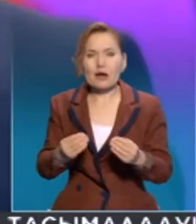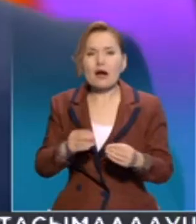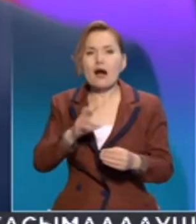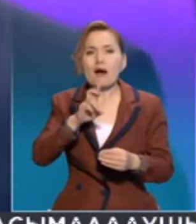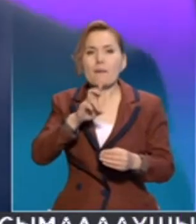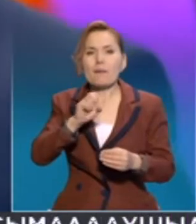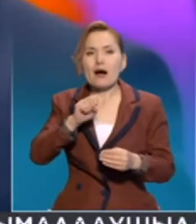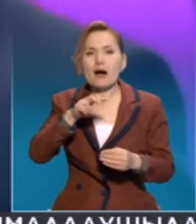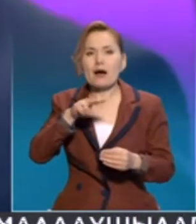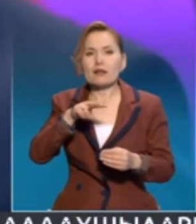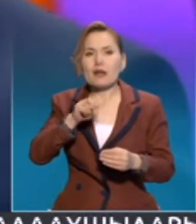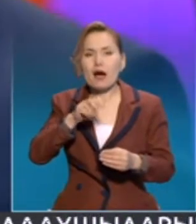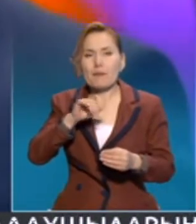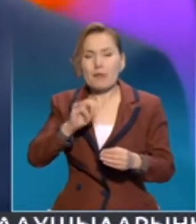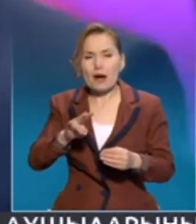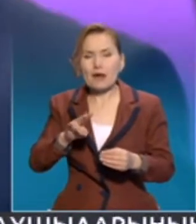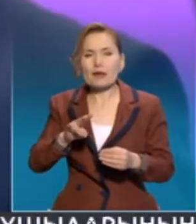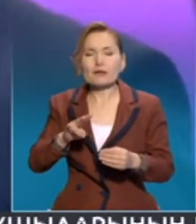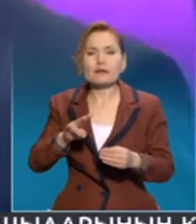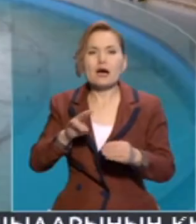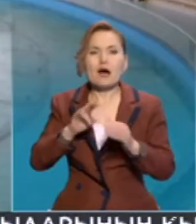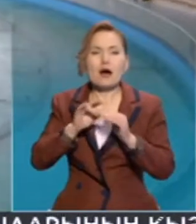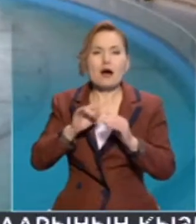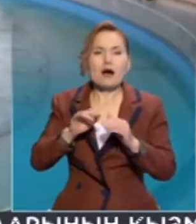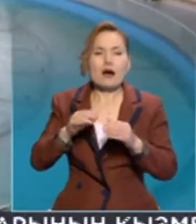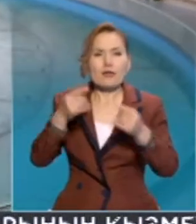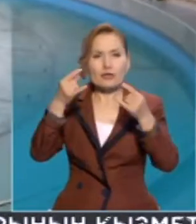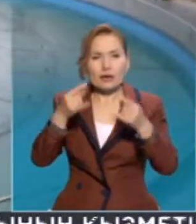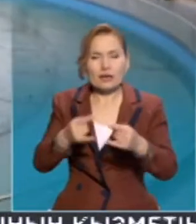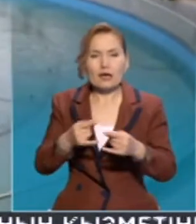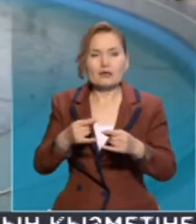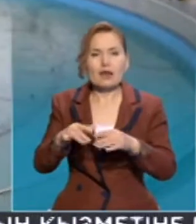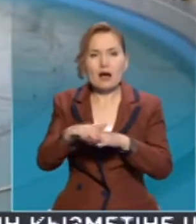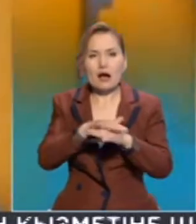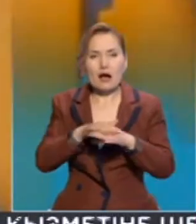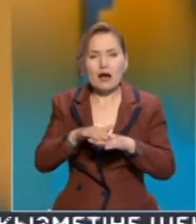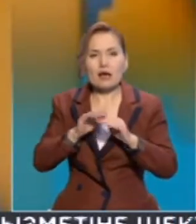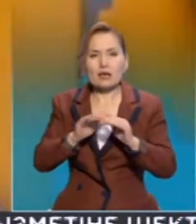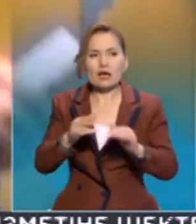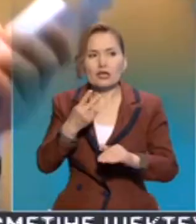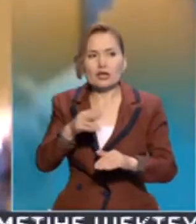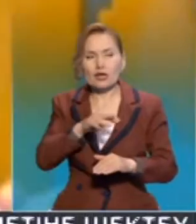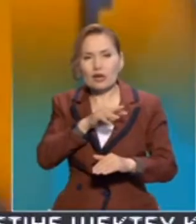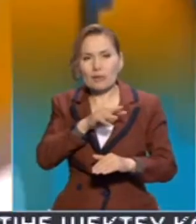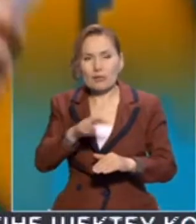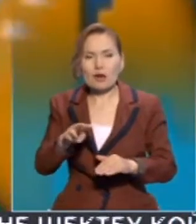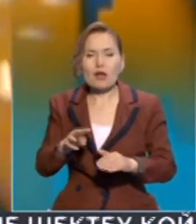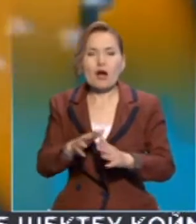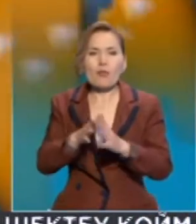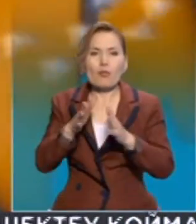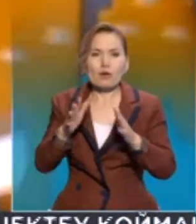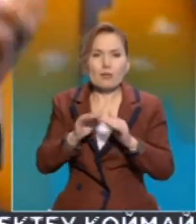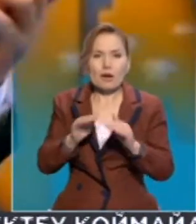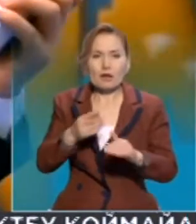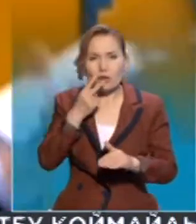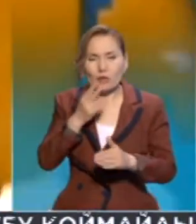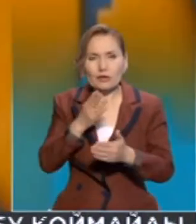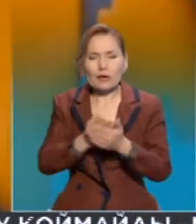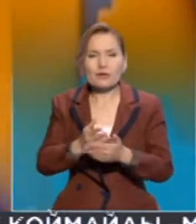Балапан телеарнасының аудиториясы 2 миллионнан астам. Біздің